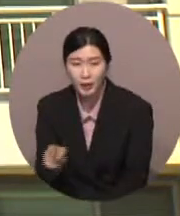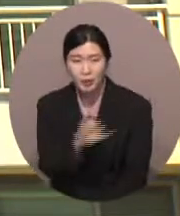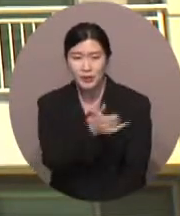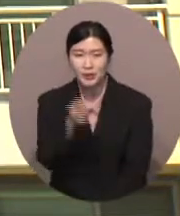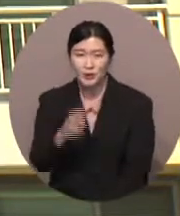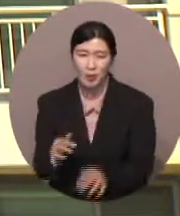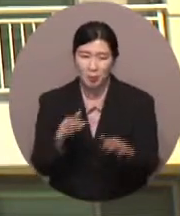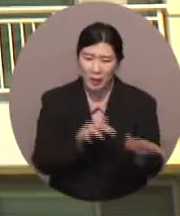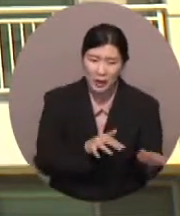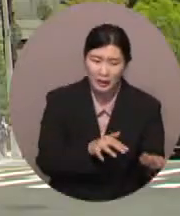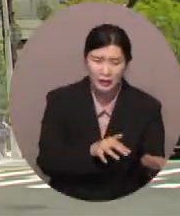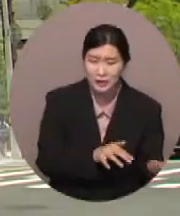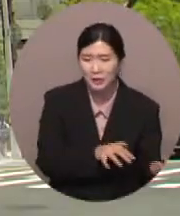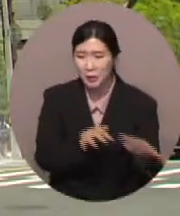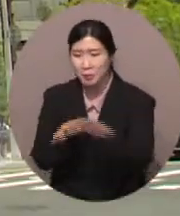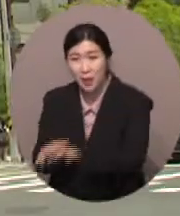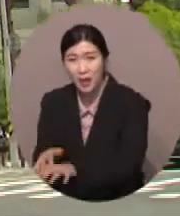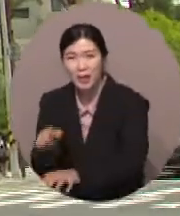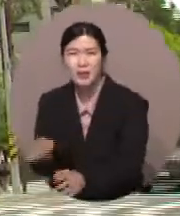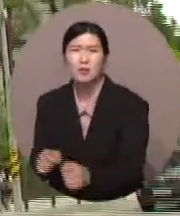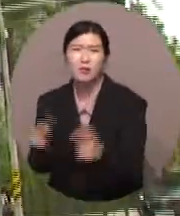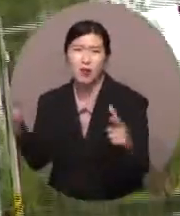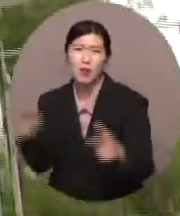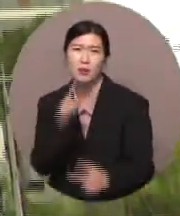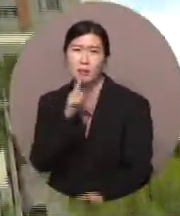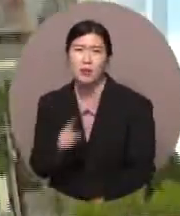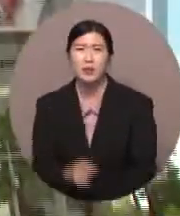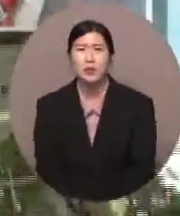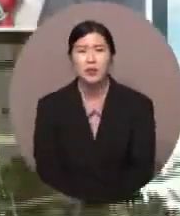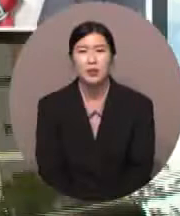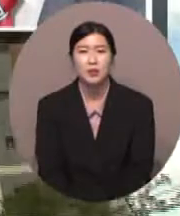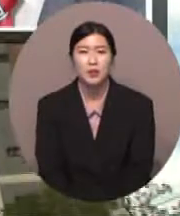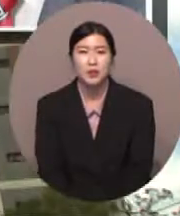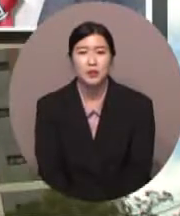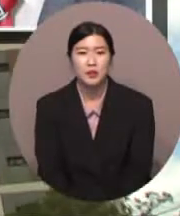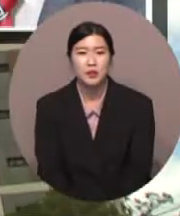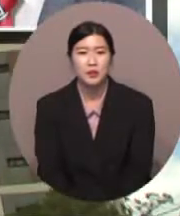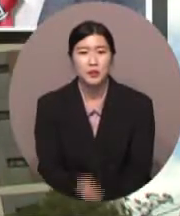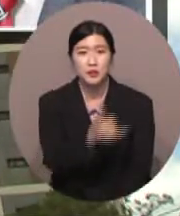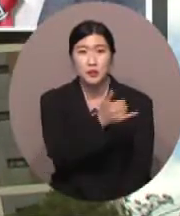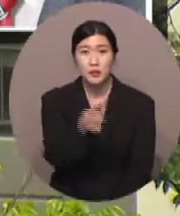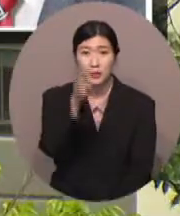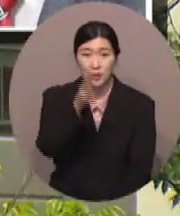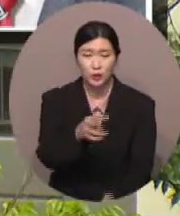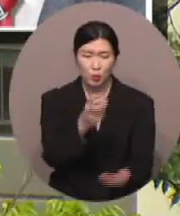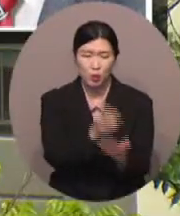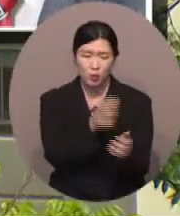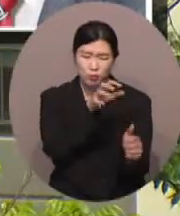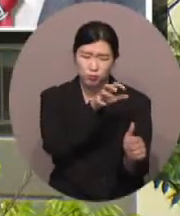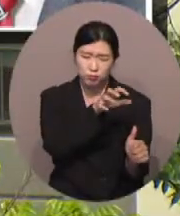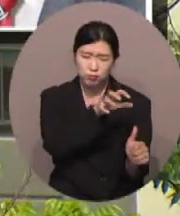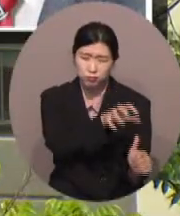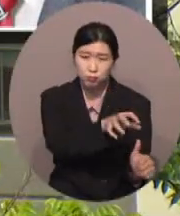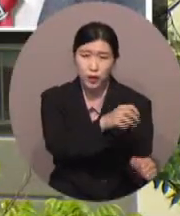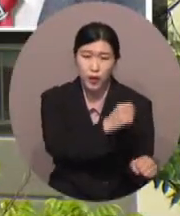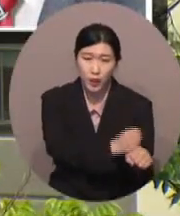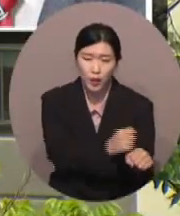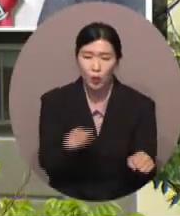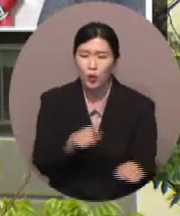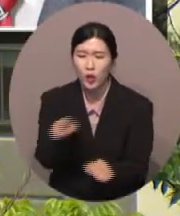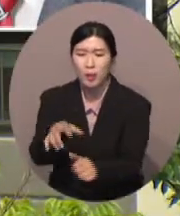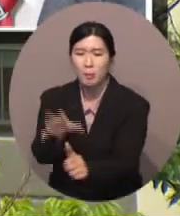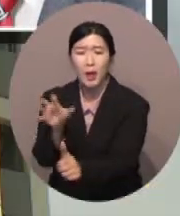세종시로 향하던 부동산 수요가 분산되는 양상입니다. 세종만의 규제제 아직 안 풀리고 대전에 다 풀렸고 하기